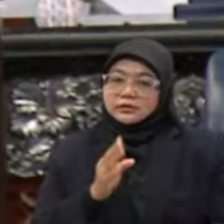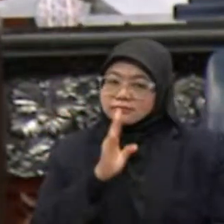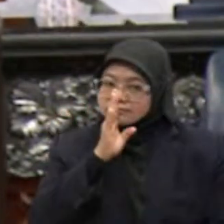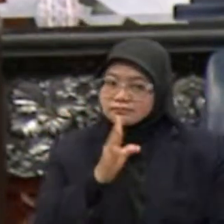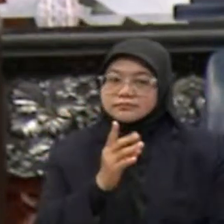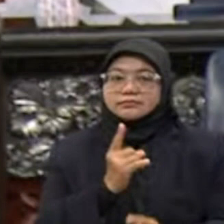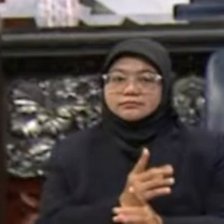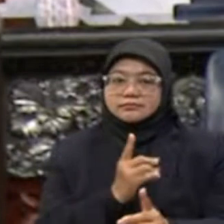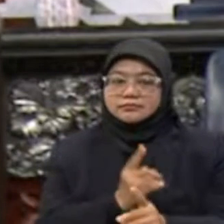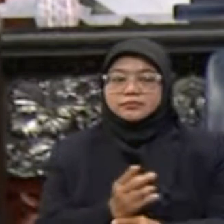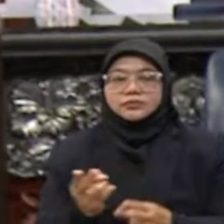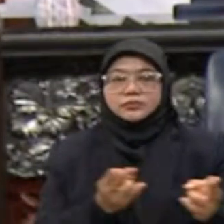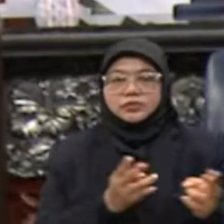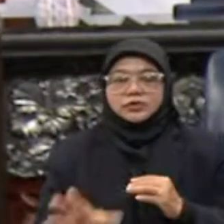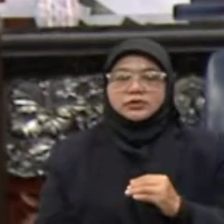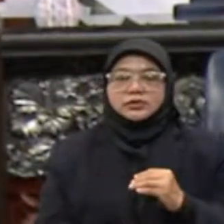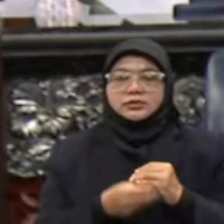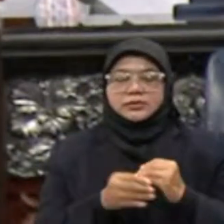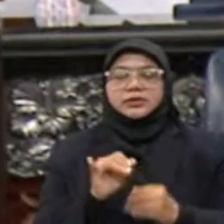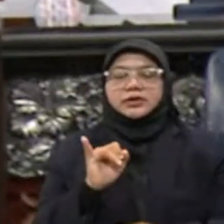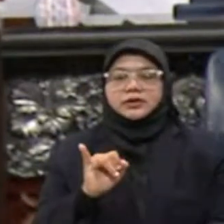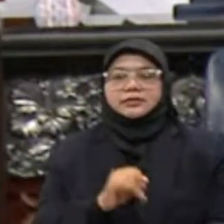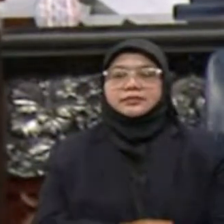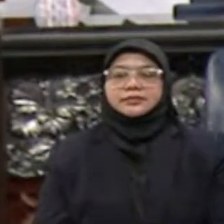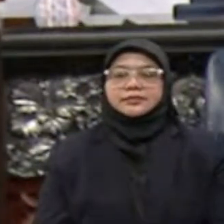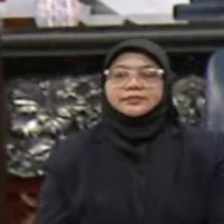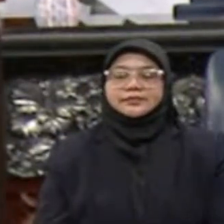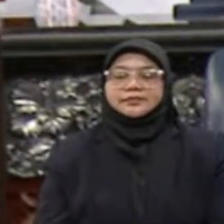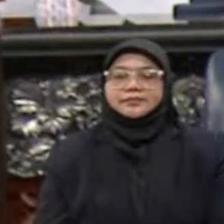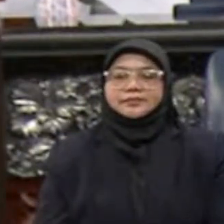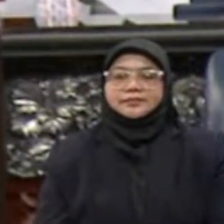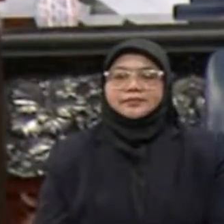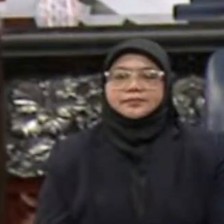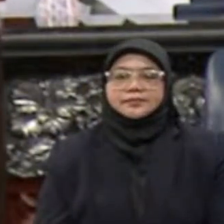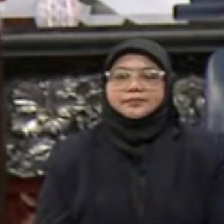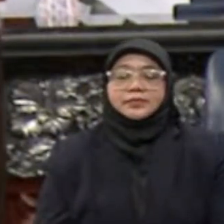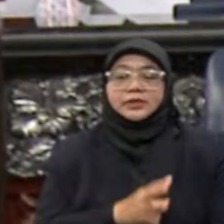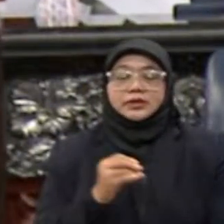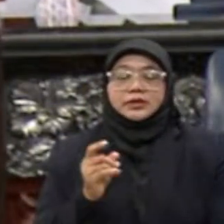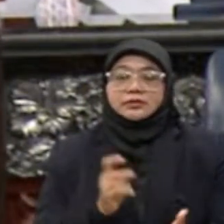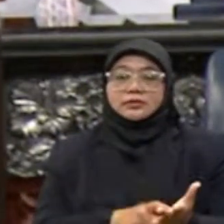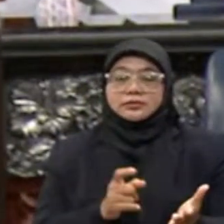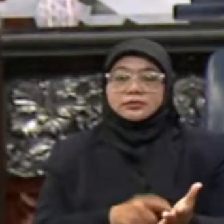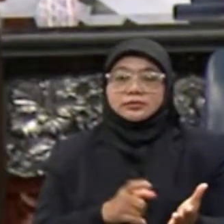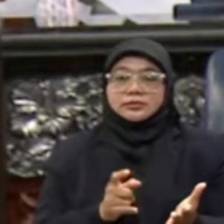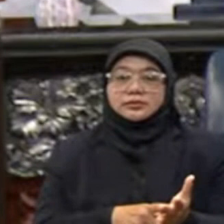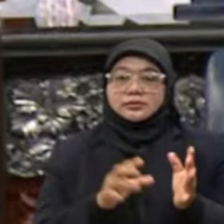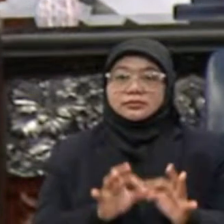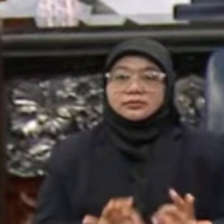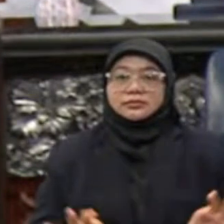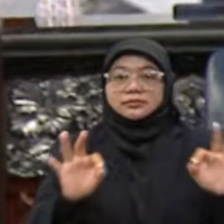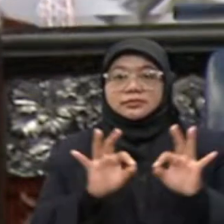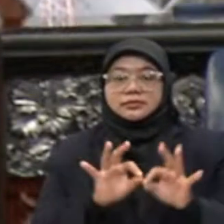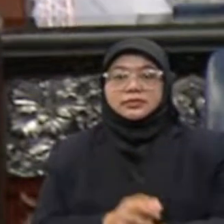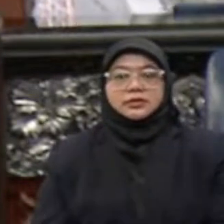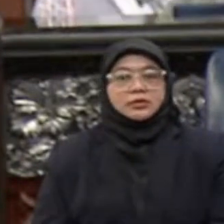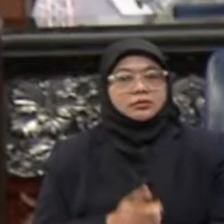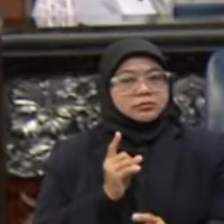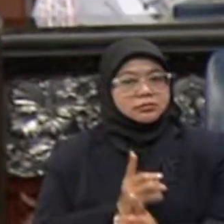terus berusaha untuk menambahkan mengenai hutang Ini yang penting sama ada kita